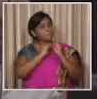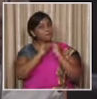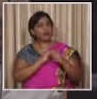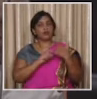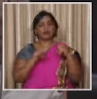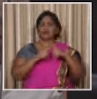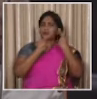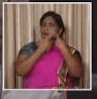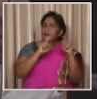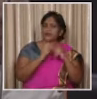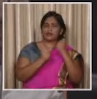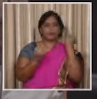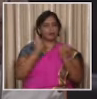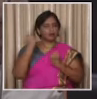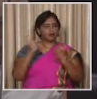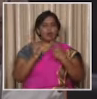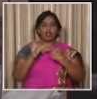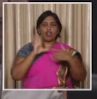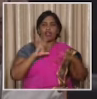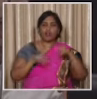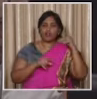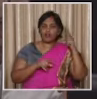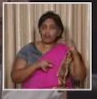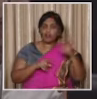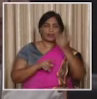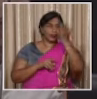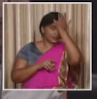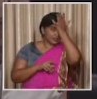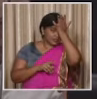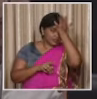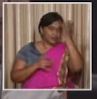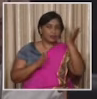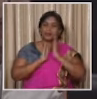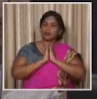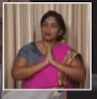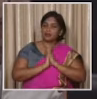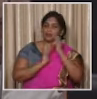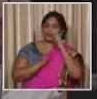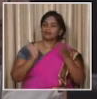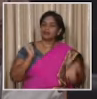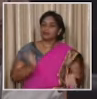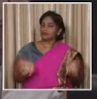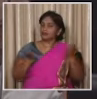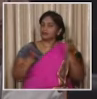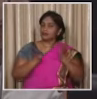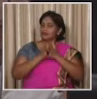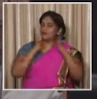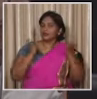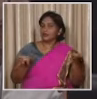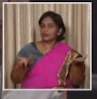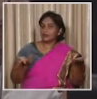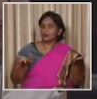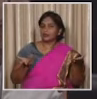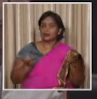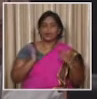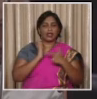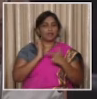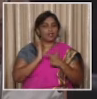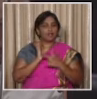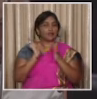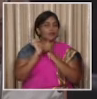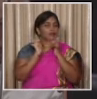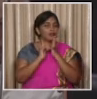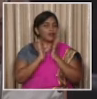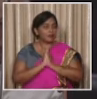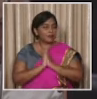විවිධ වාහනවලින් අනුරාධපුරේ සිරිපාදේ වඳින්න ජනතාව කොයි තරම්ද? තලවිල